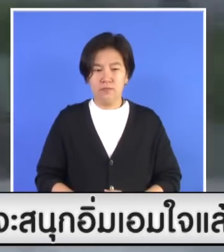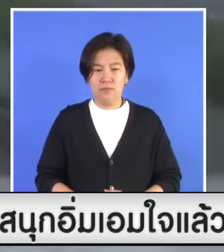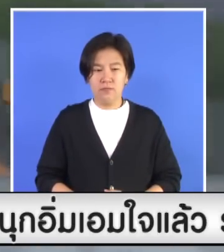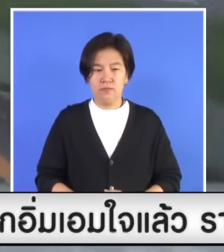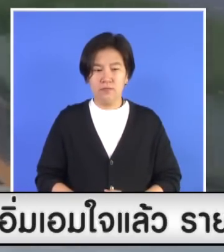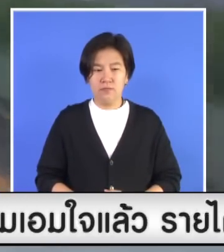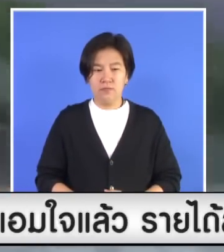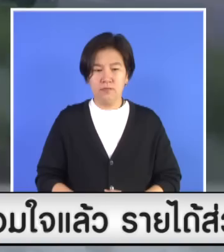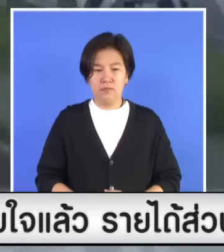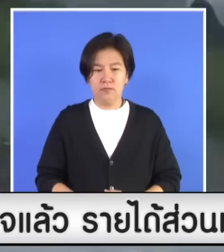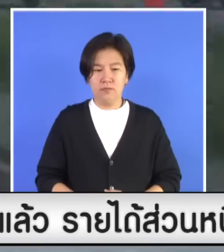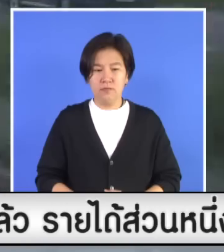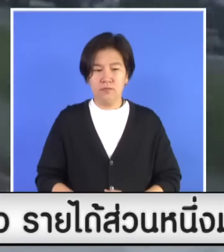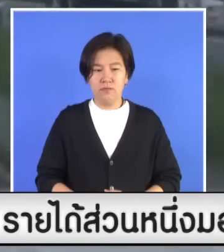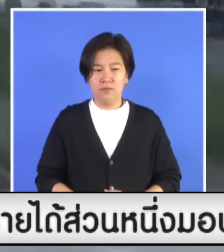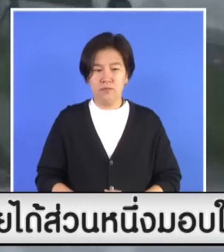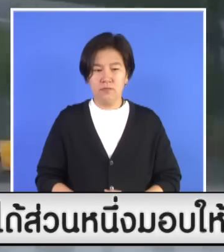กัดอะไร